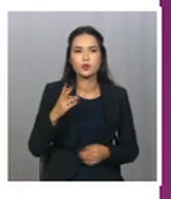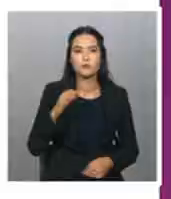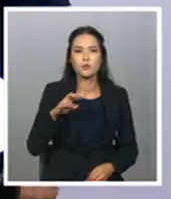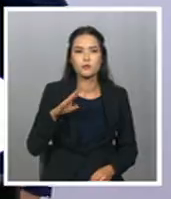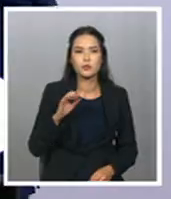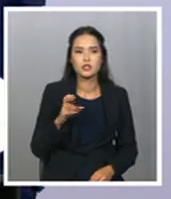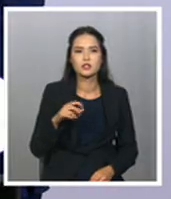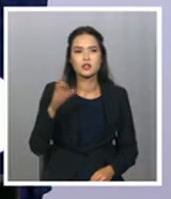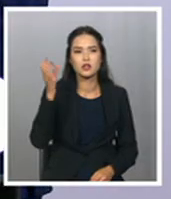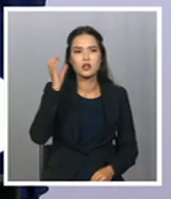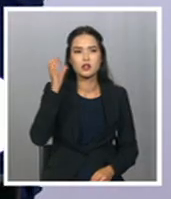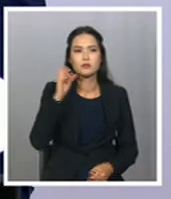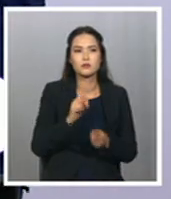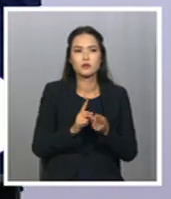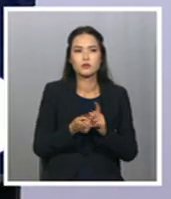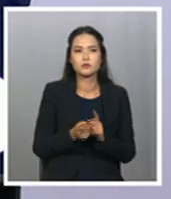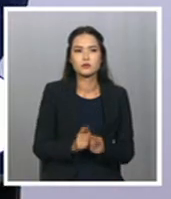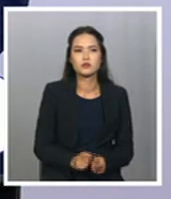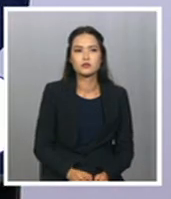ғалым.